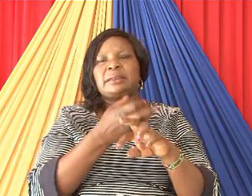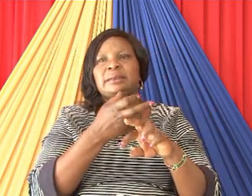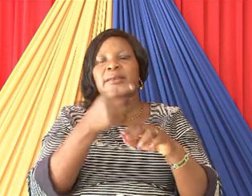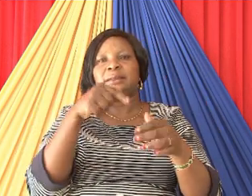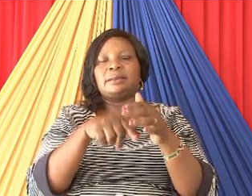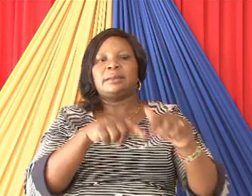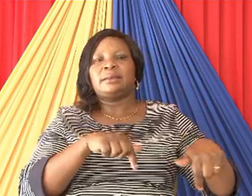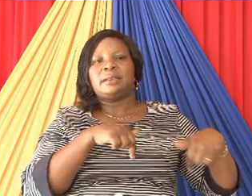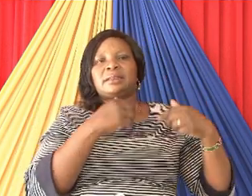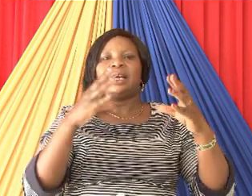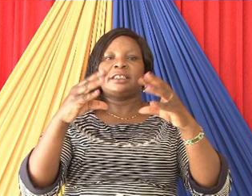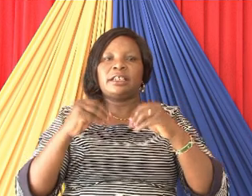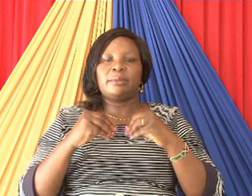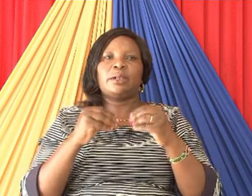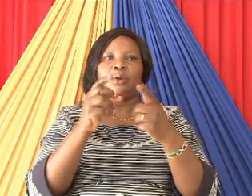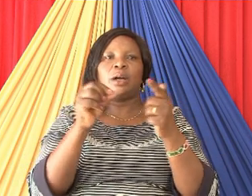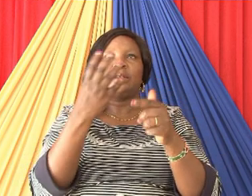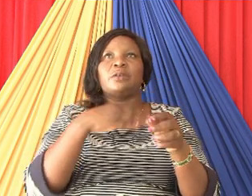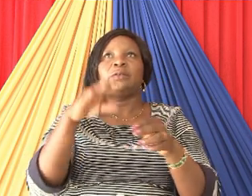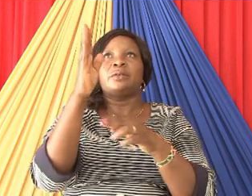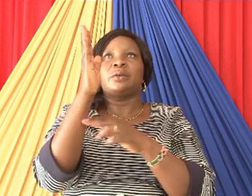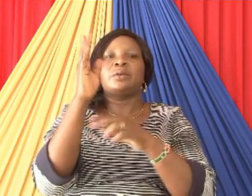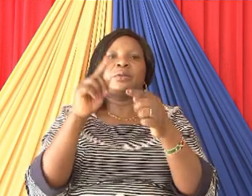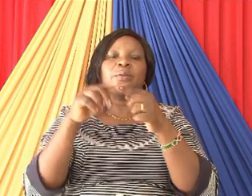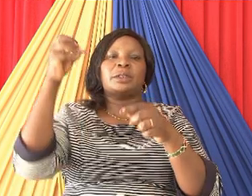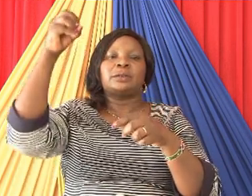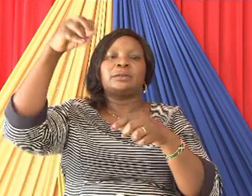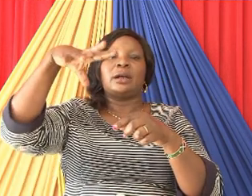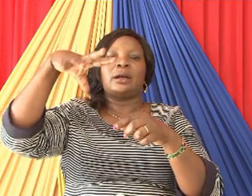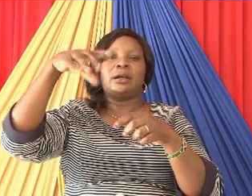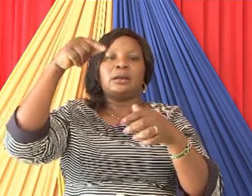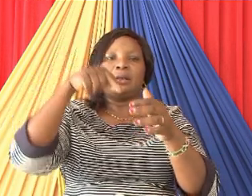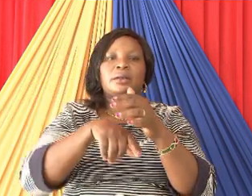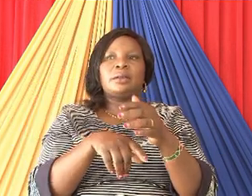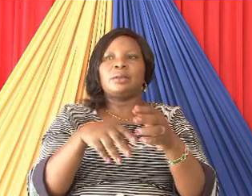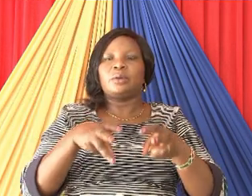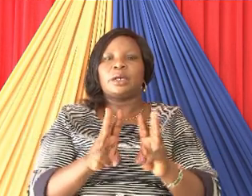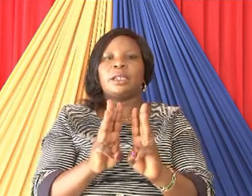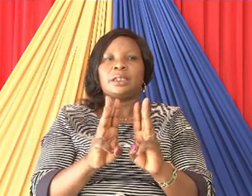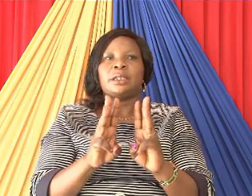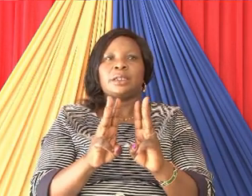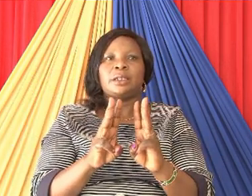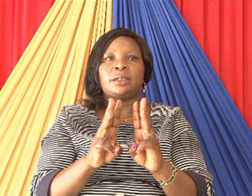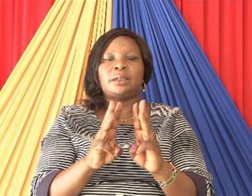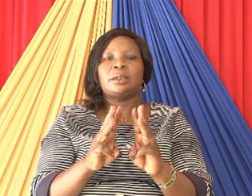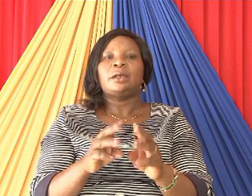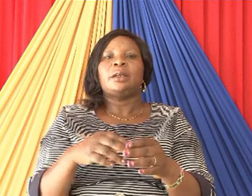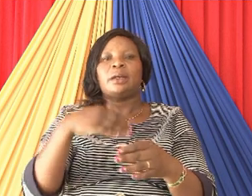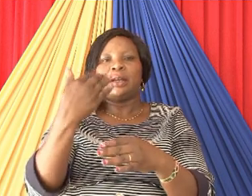Mungu kuwa mwanga katika njia zao. Hawa ni watu ambao utawaona kila